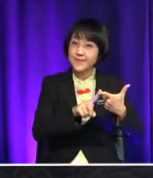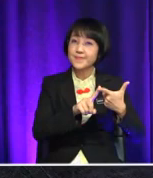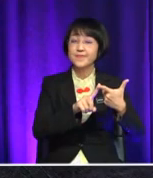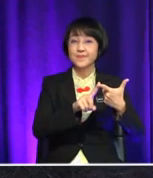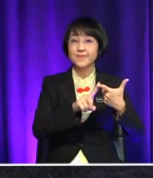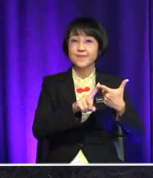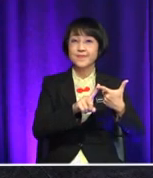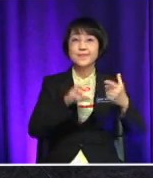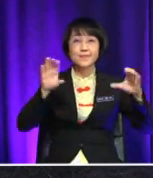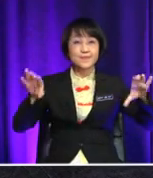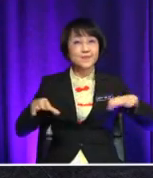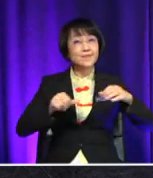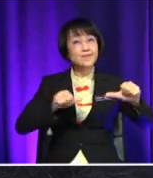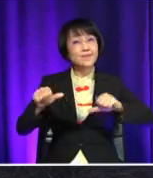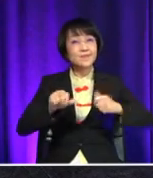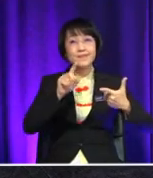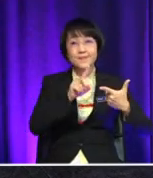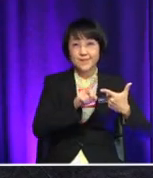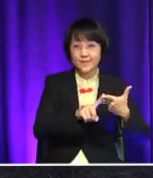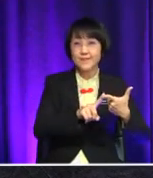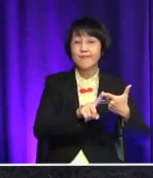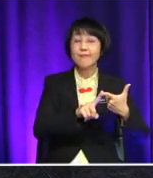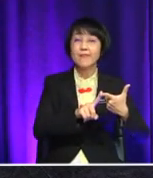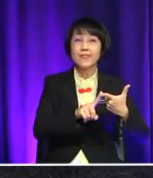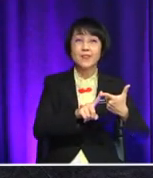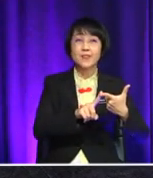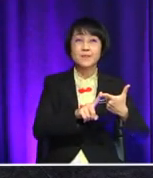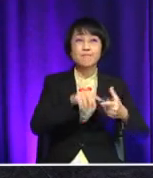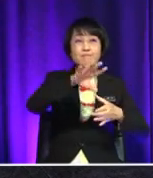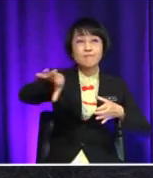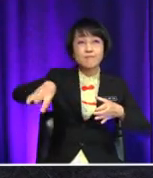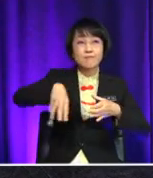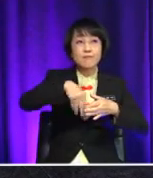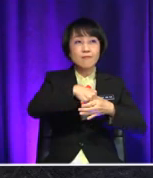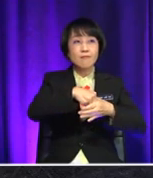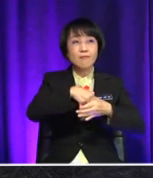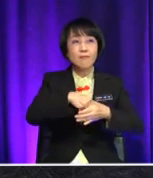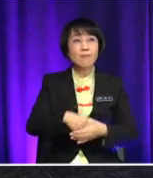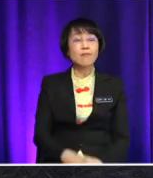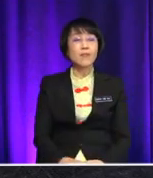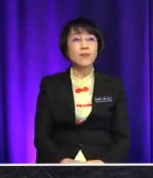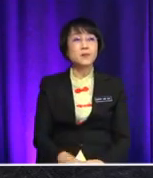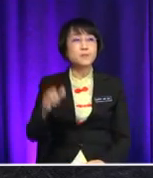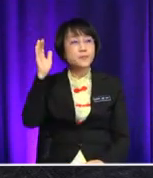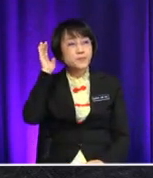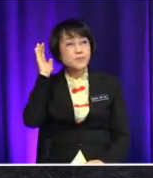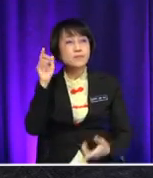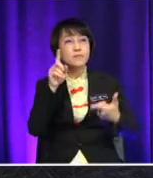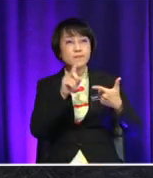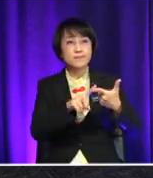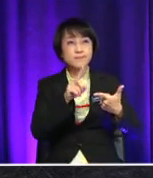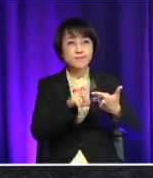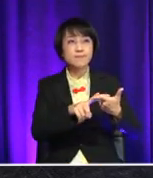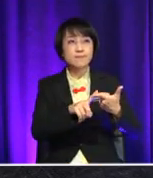kedua ya yang melibatkan audio yang kedua yaitu audio ceramah